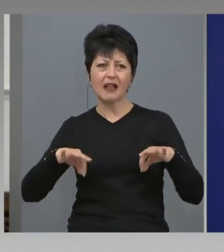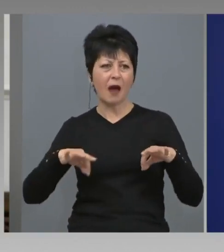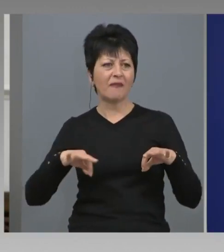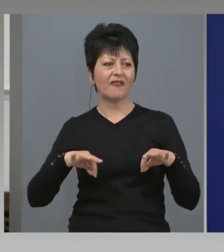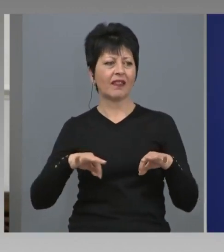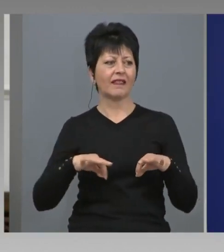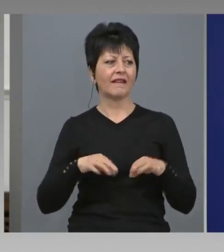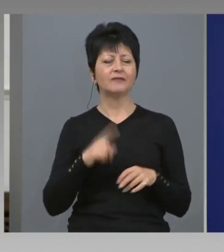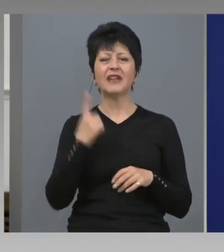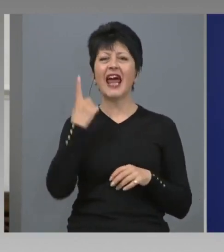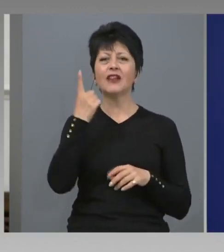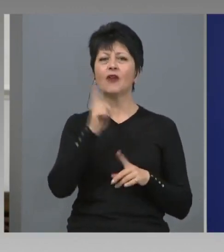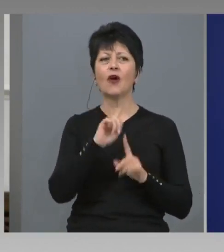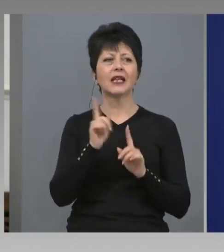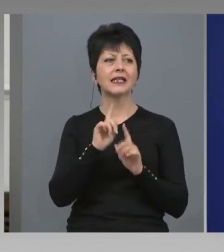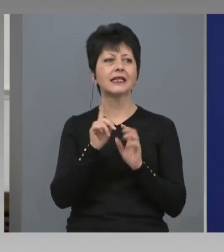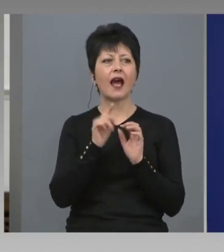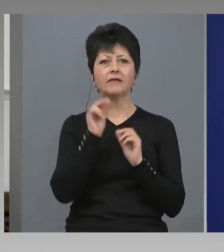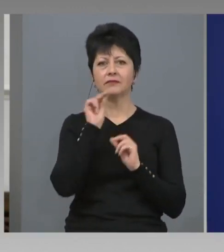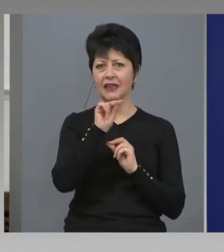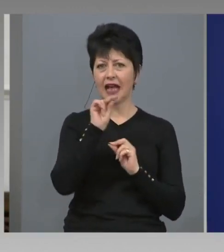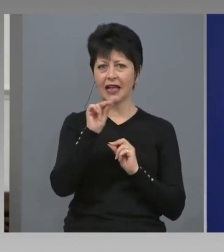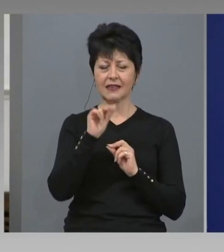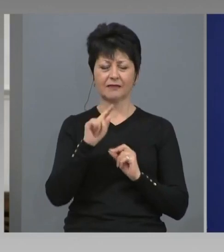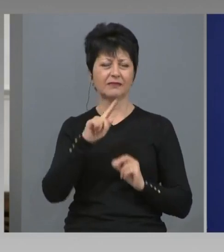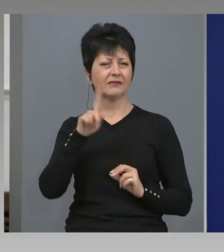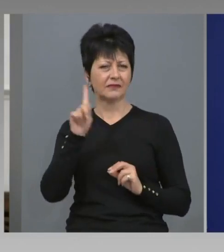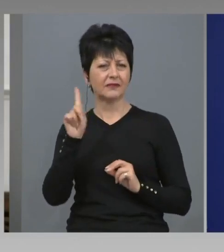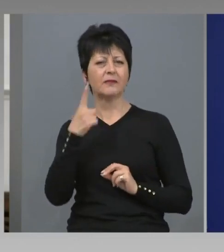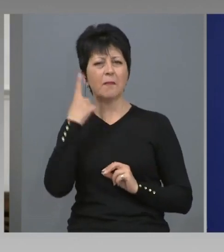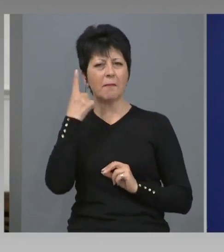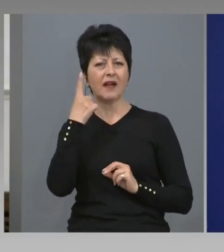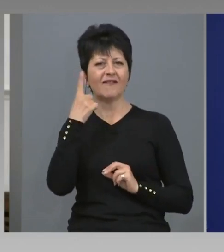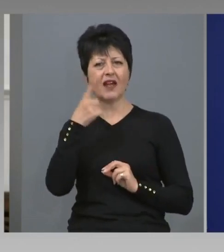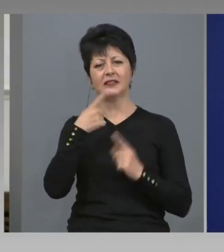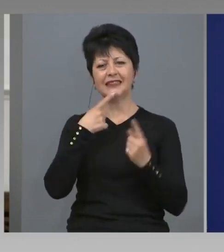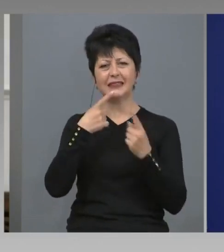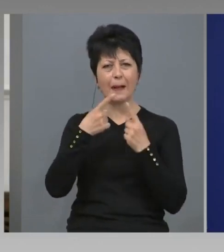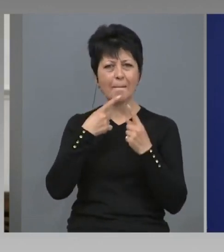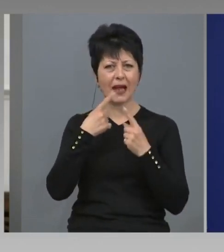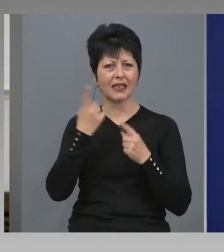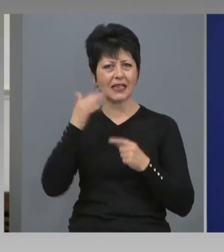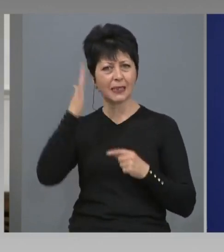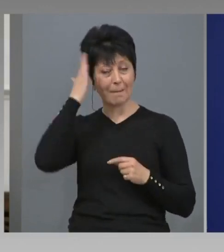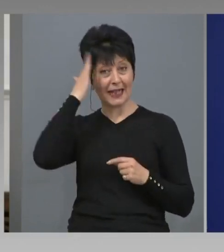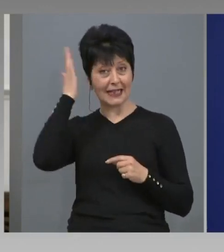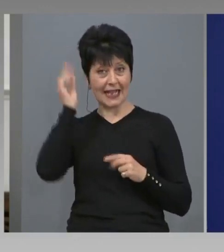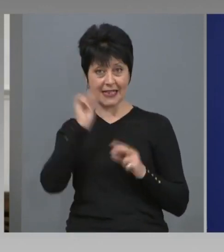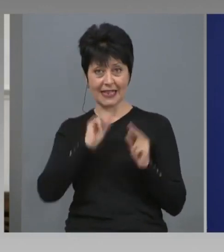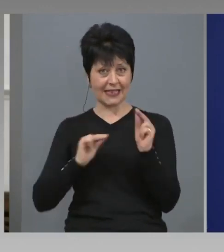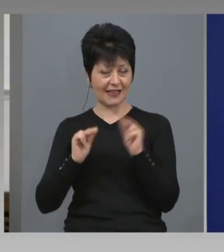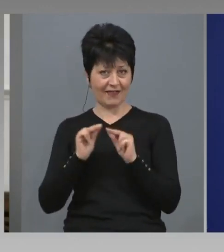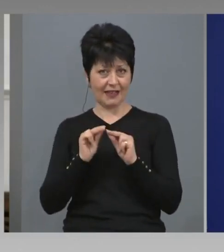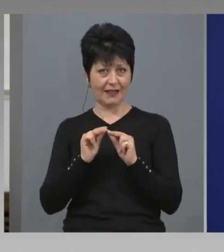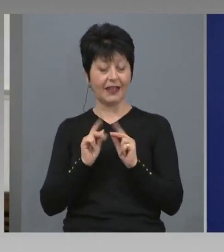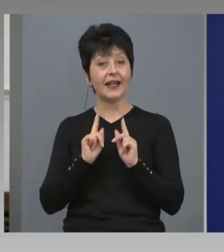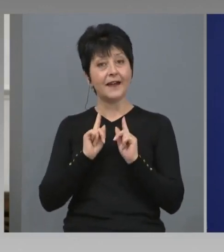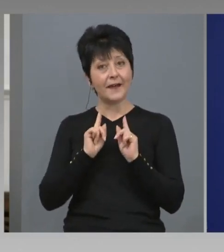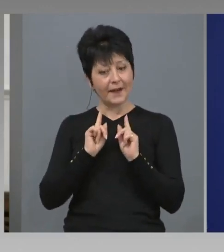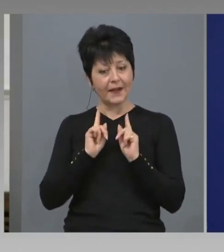нещо не беше споменато. Това, което първият дебат беше с Министерски съвет сега, че